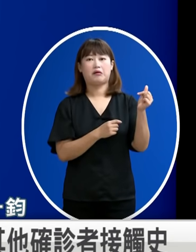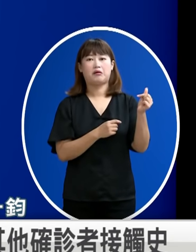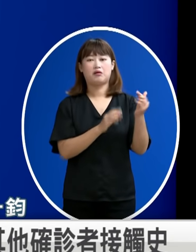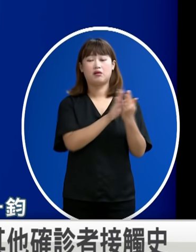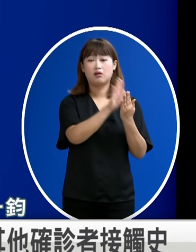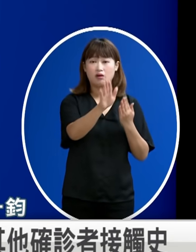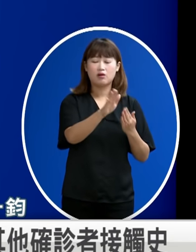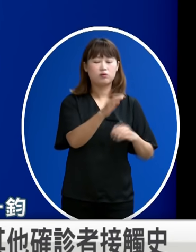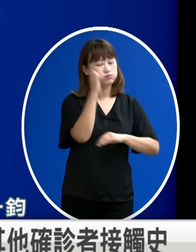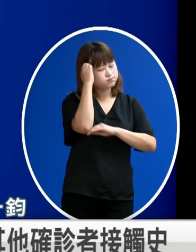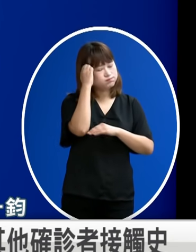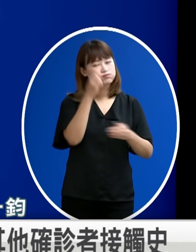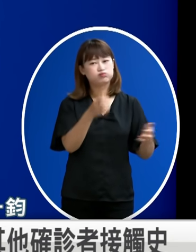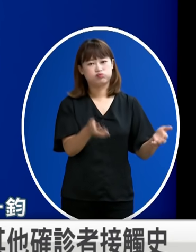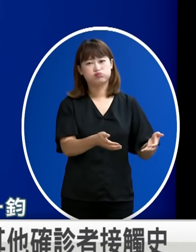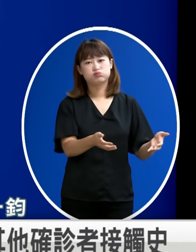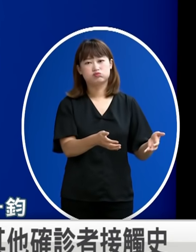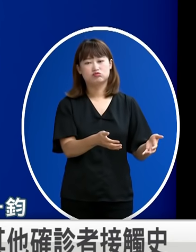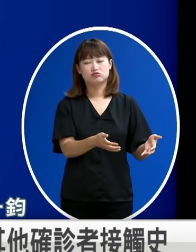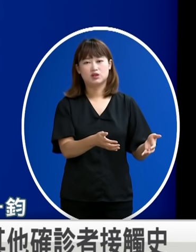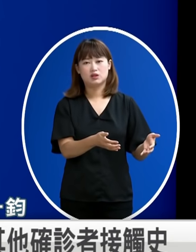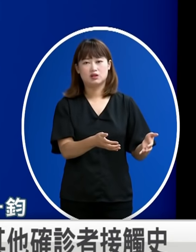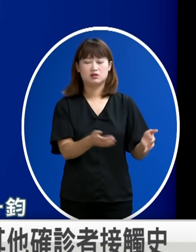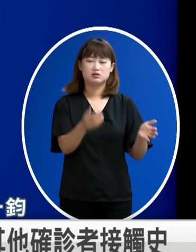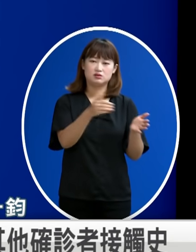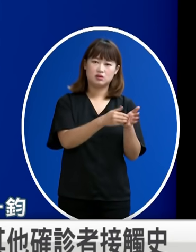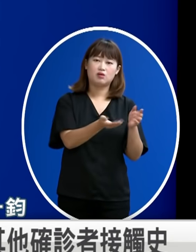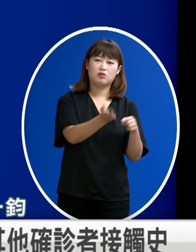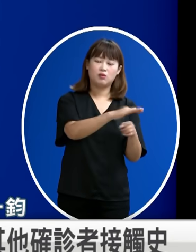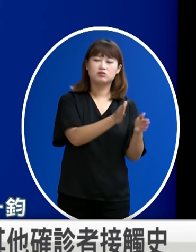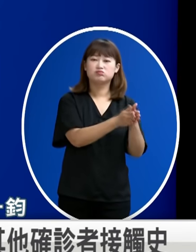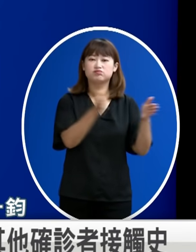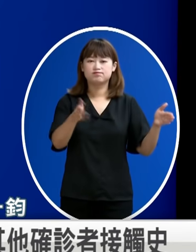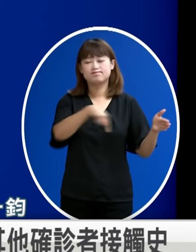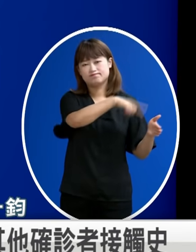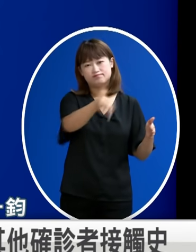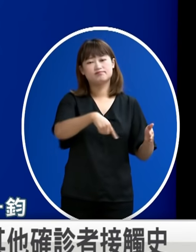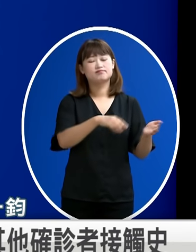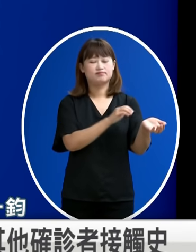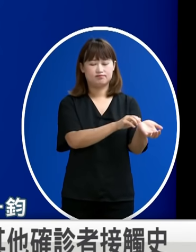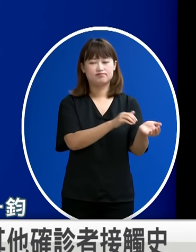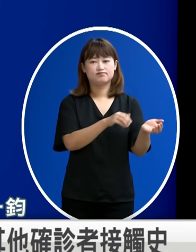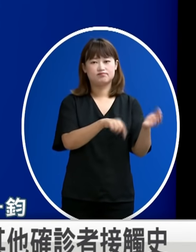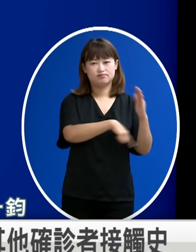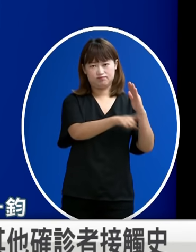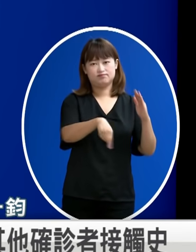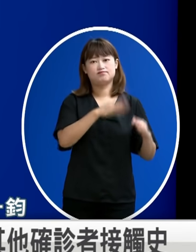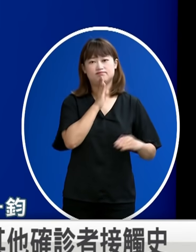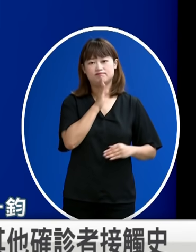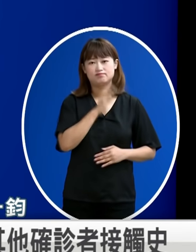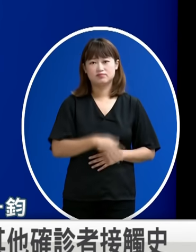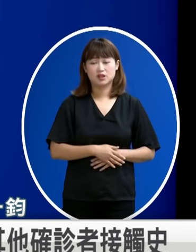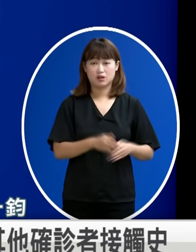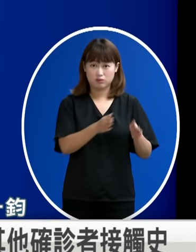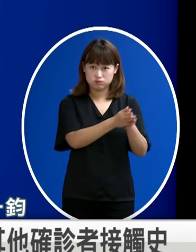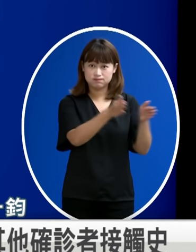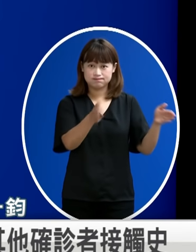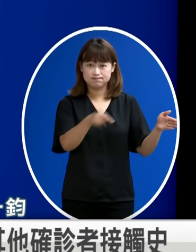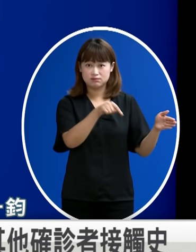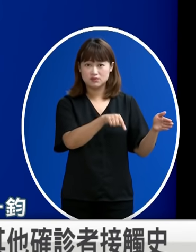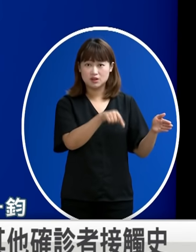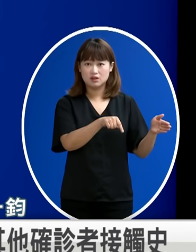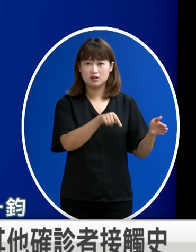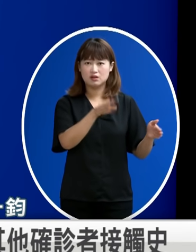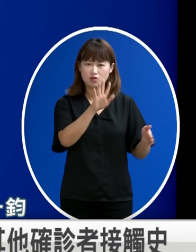上就一直住院哈，到那个过世之间都一直在住院哈。那住院当中，她其实也曾经